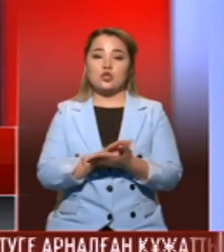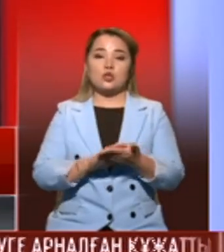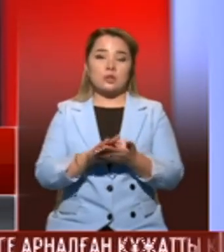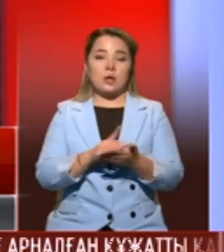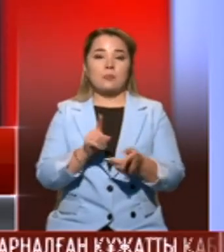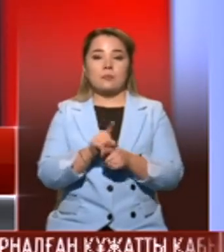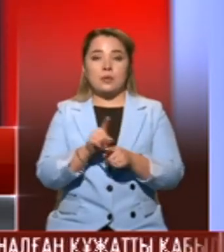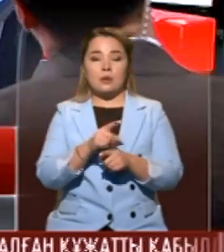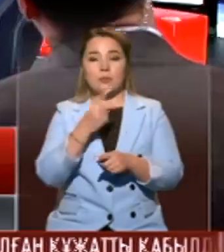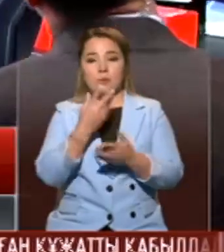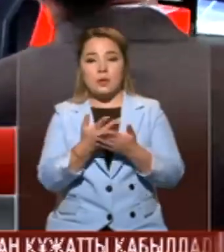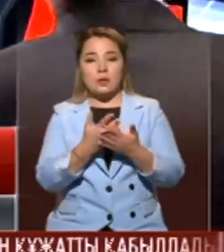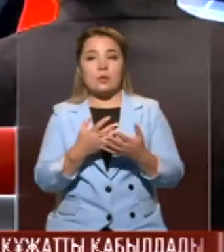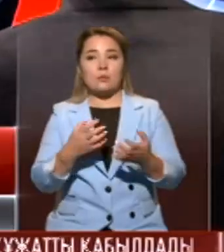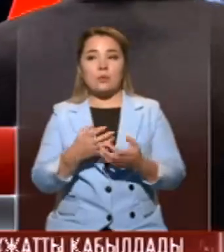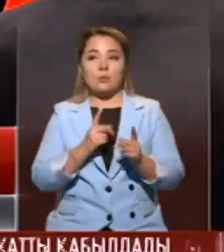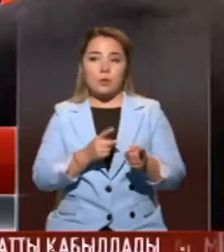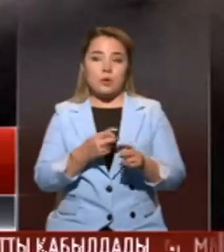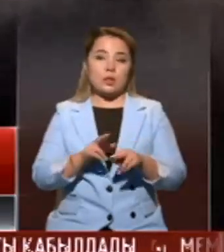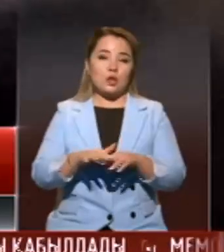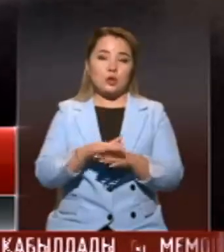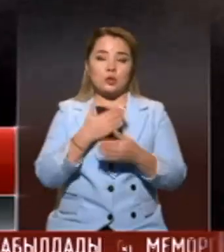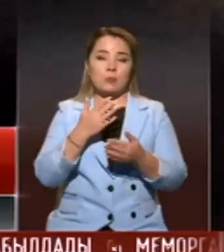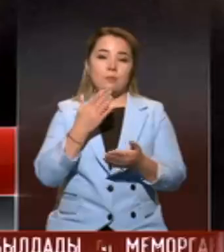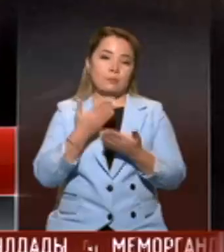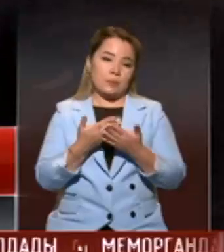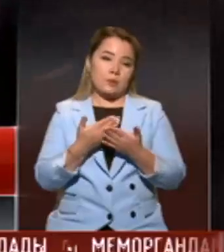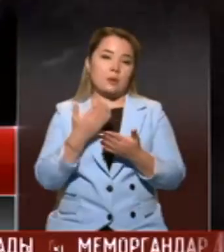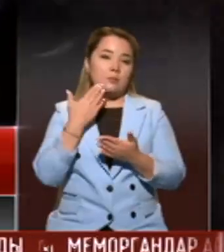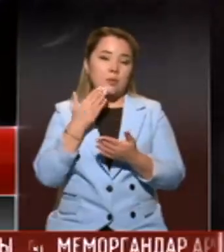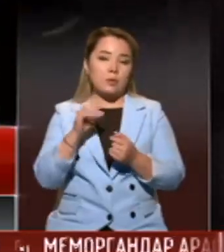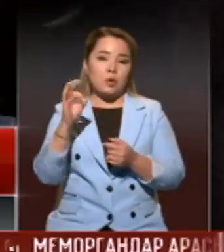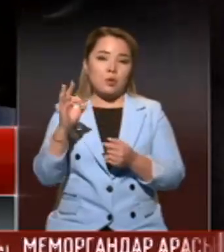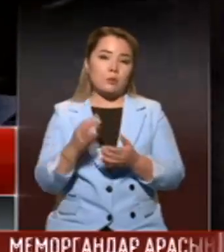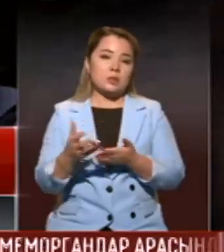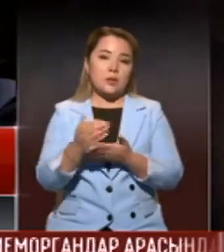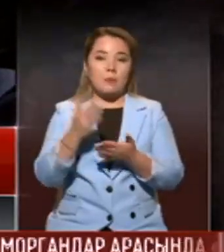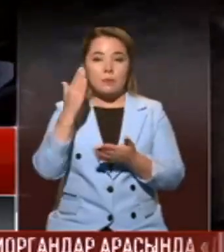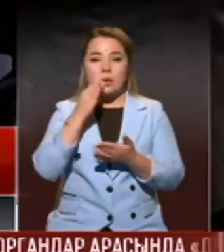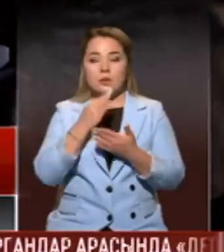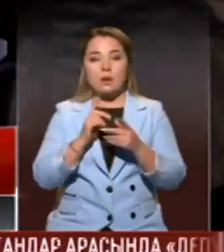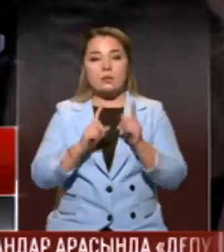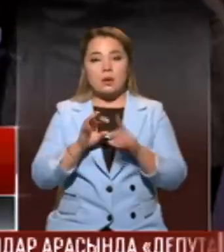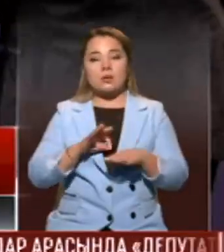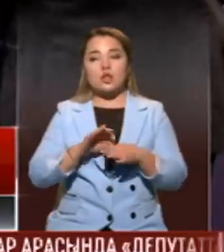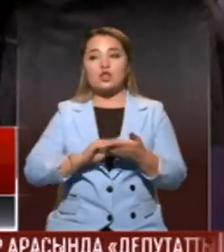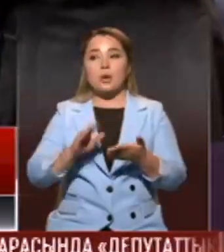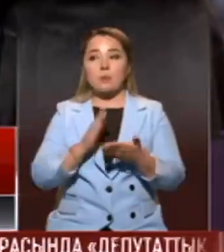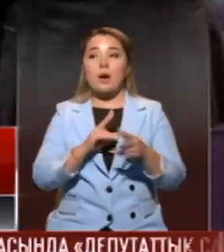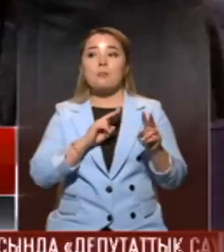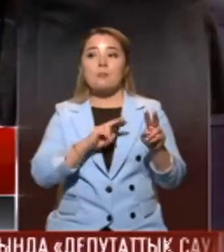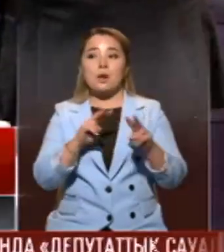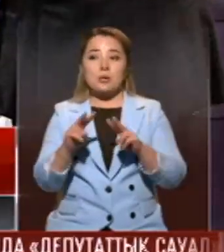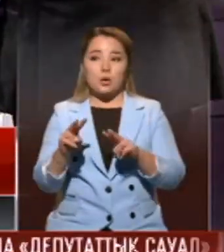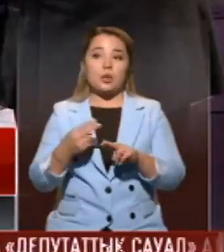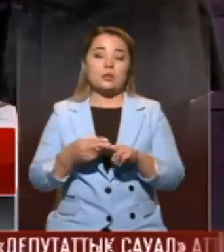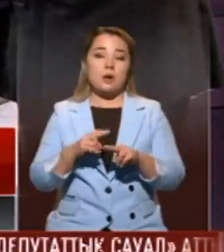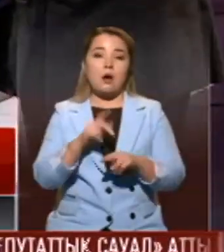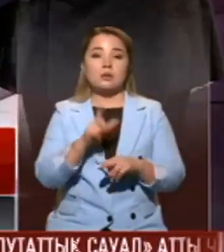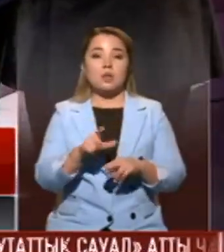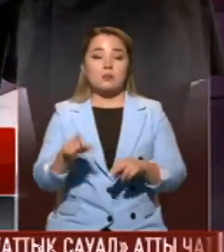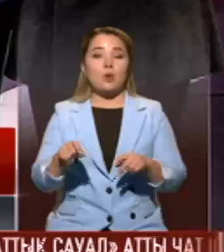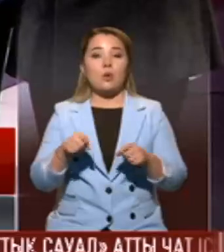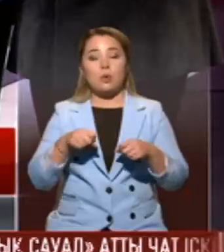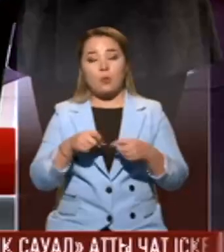жоқ. Тек премьерна қандай ұпай болатынын ғана талқыласақ болады дегендей пікірлер жазылады. Бірақ енді бақылаушылар азаматтық